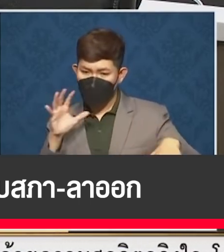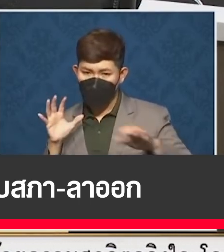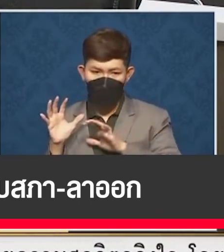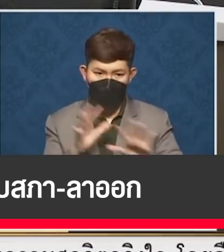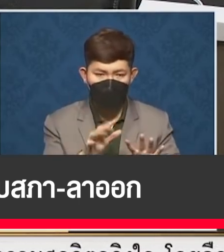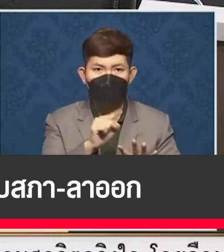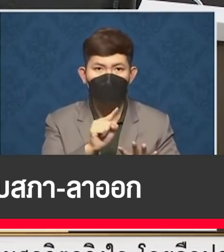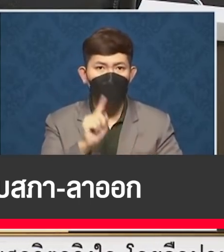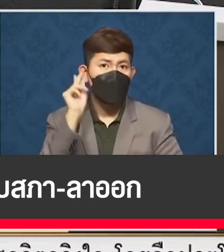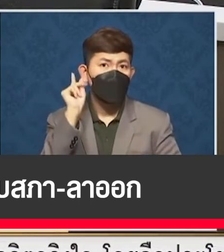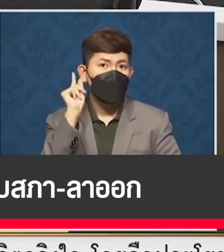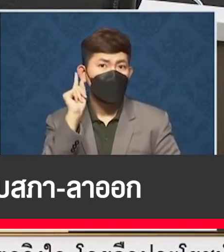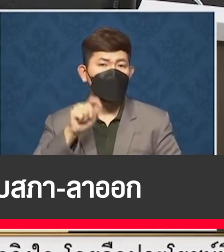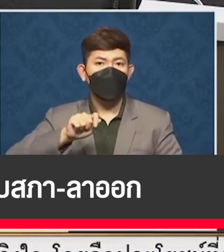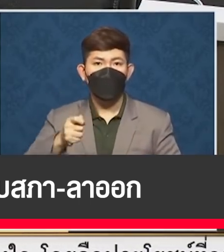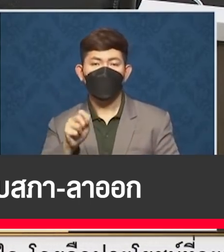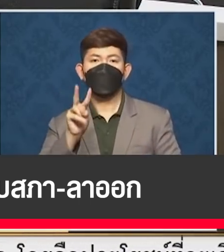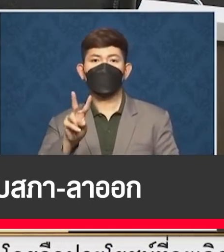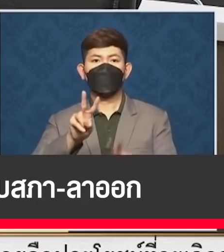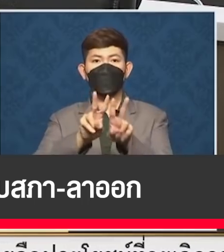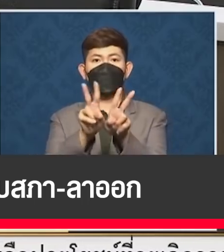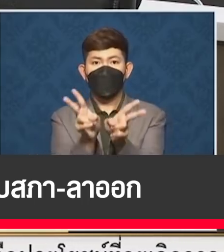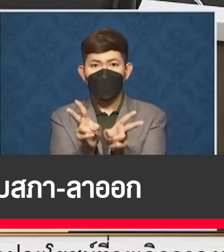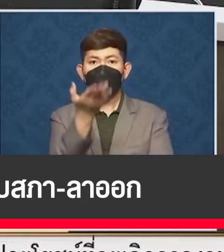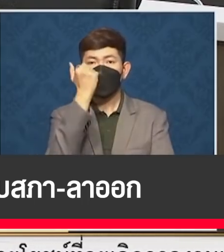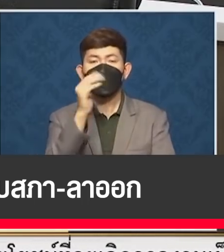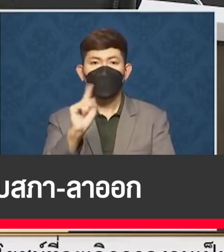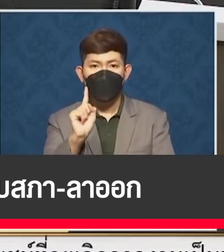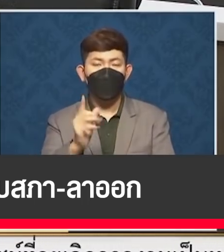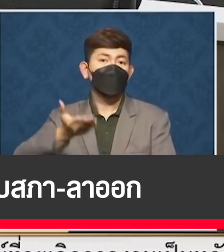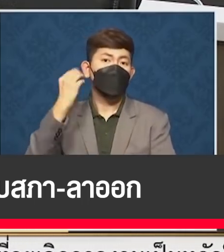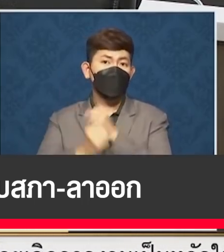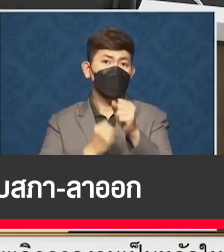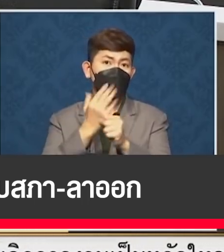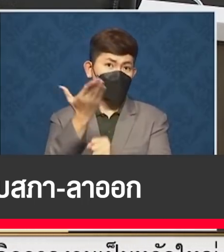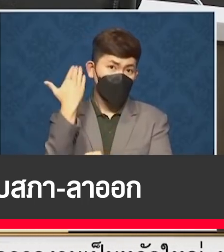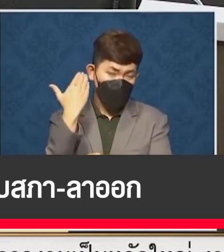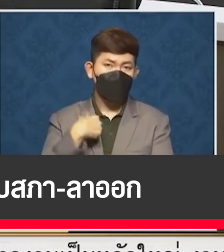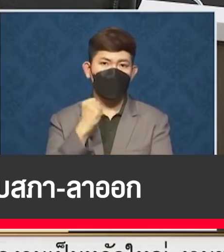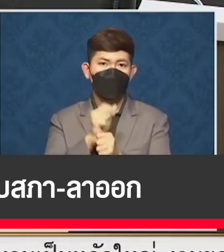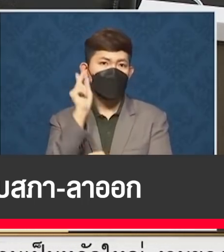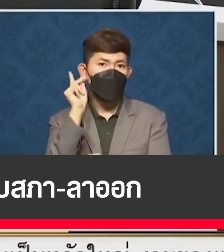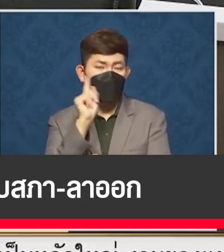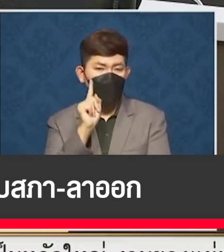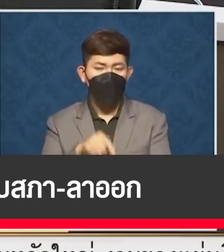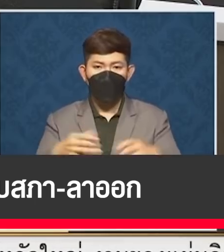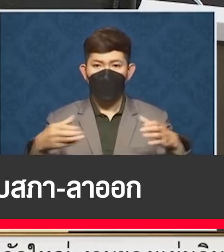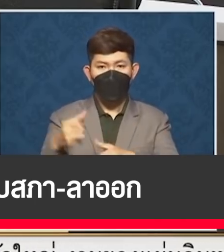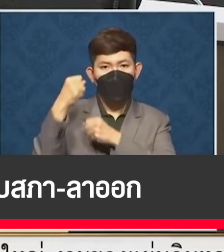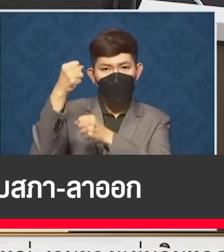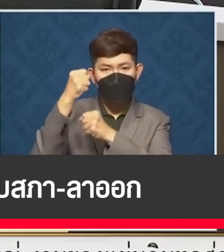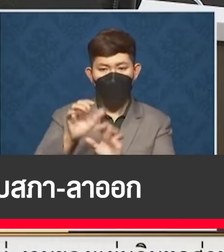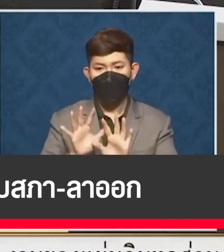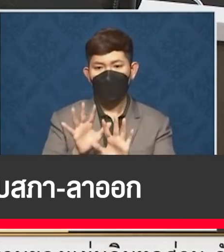อมรรัตน์กล่าวว่าจนถึงขณะนี้ก็ยังไม่มีการเลิกพฤติกรรมเช่นนี้เห็นได้จากเมื่อวันที่15มกราคมที่ผ่านมาเ